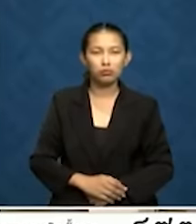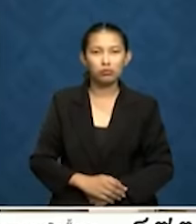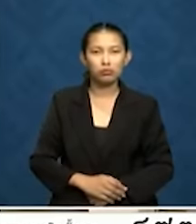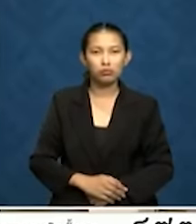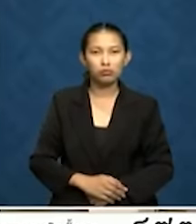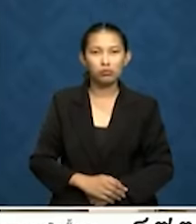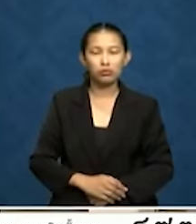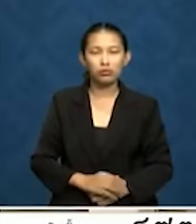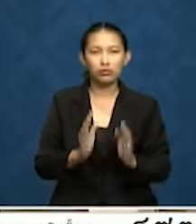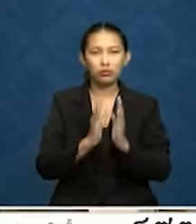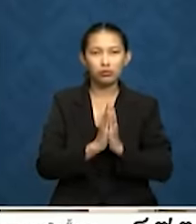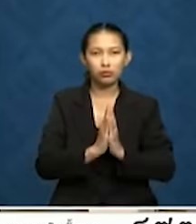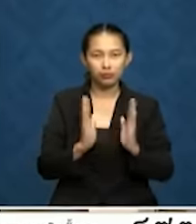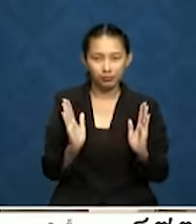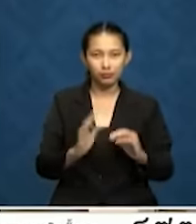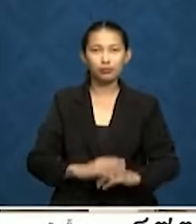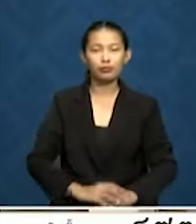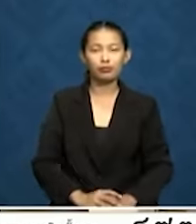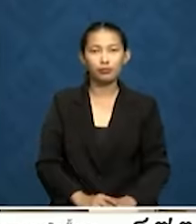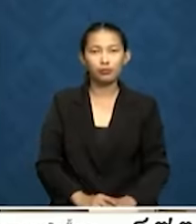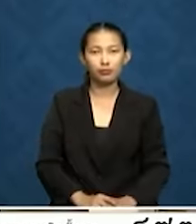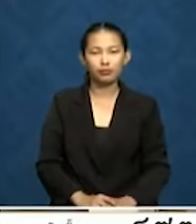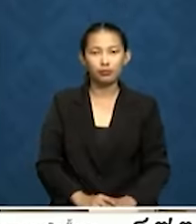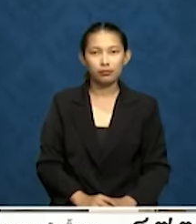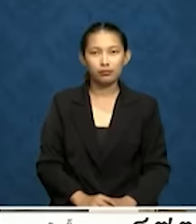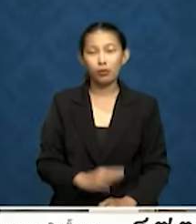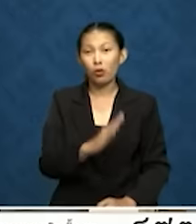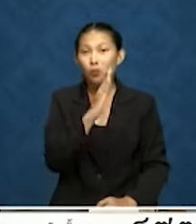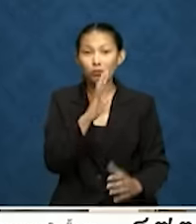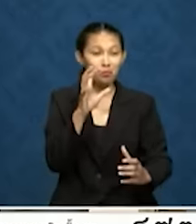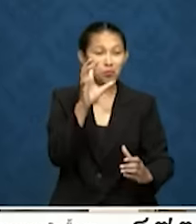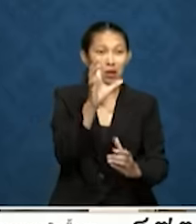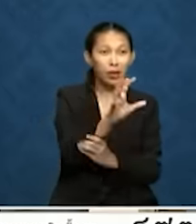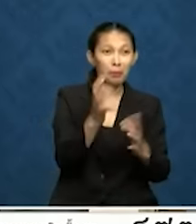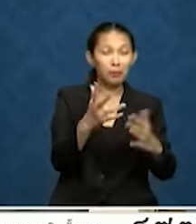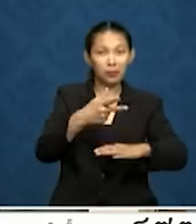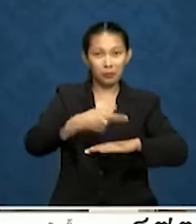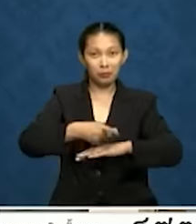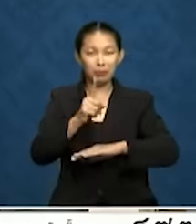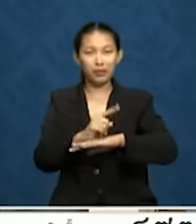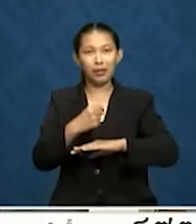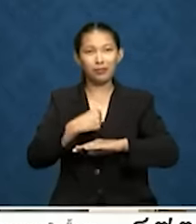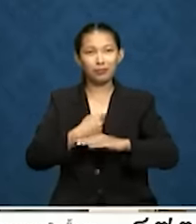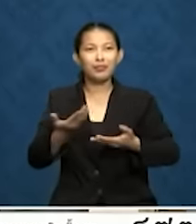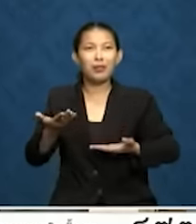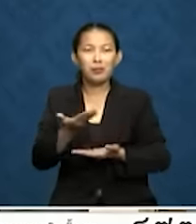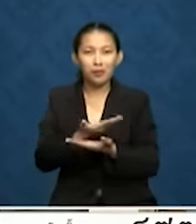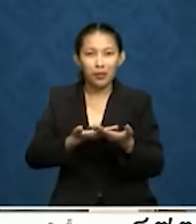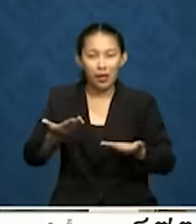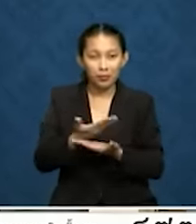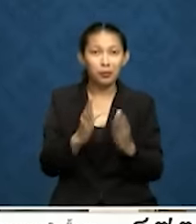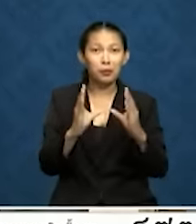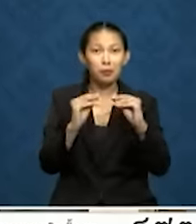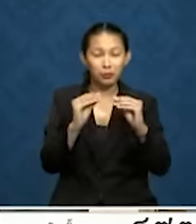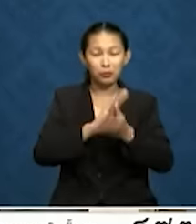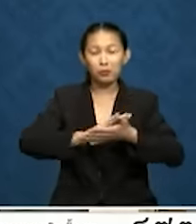ขอบคุณท่านประยุทธ์ครับ เมื่อไม่มีข้อบังคับกับประธานก็หารือในที่ประชุม